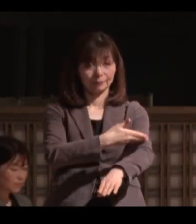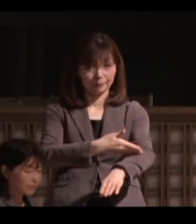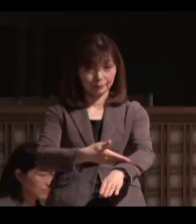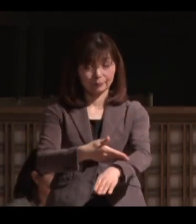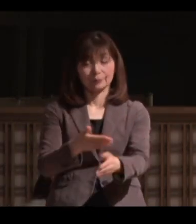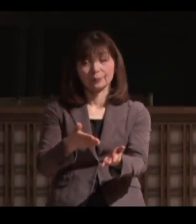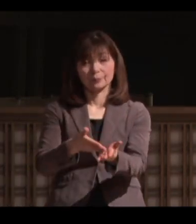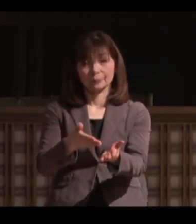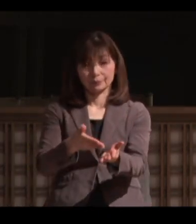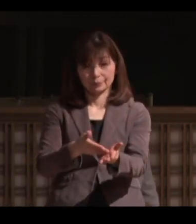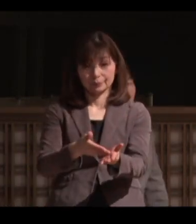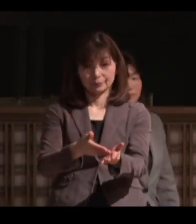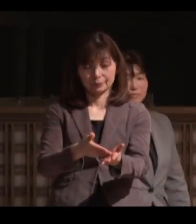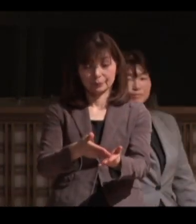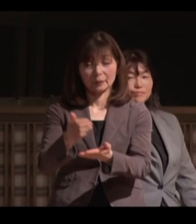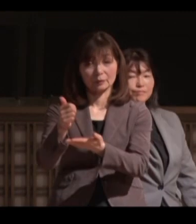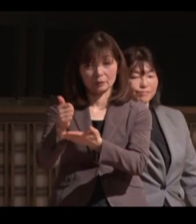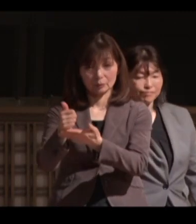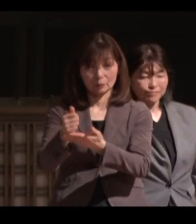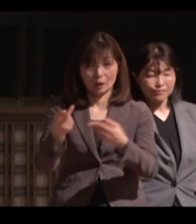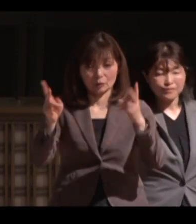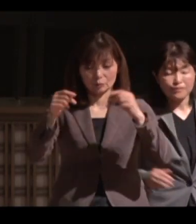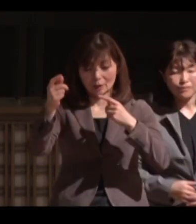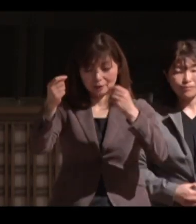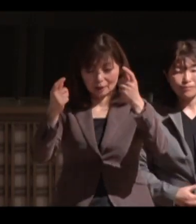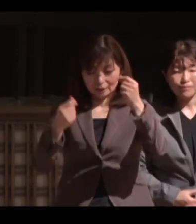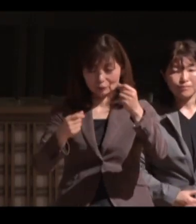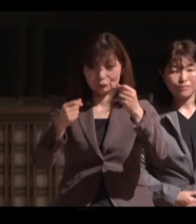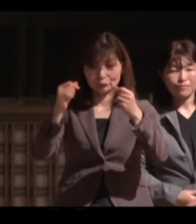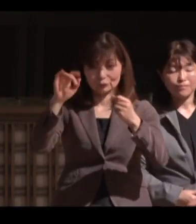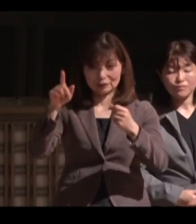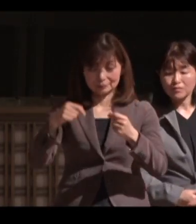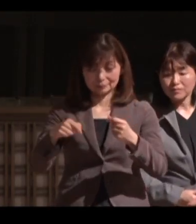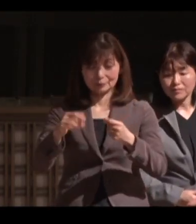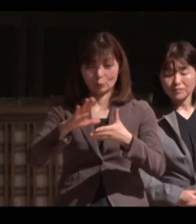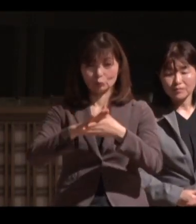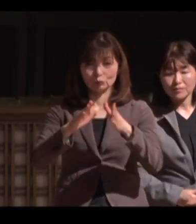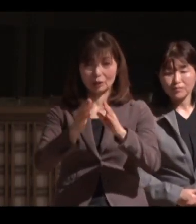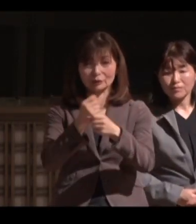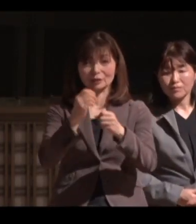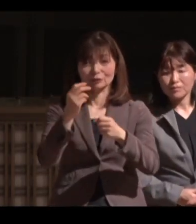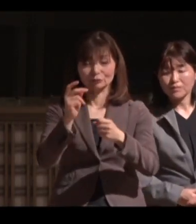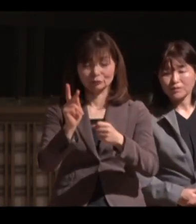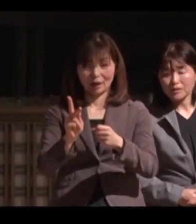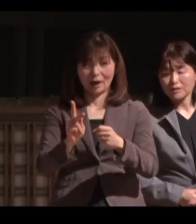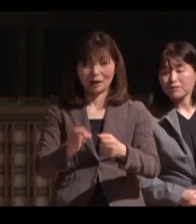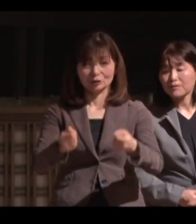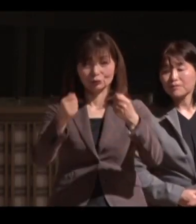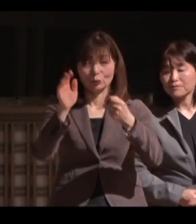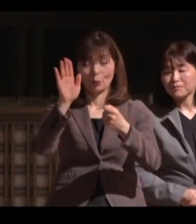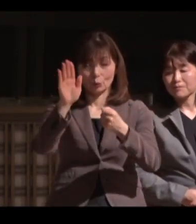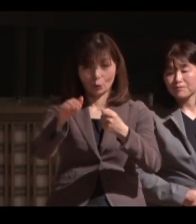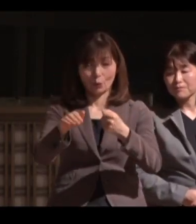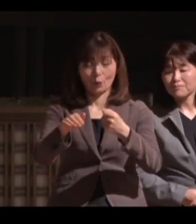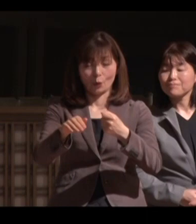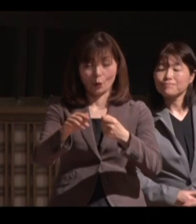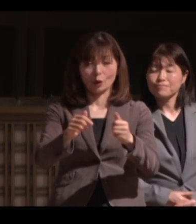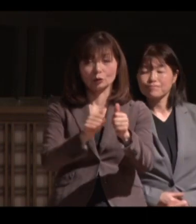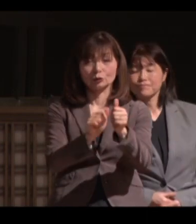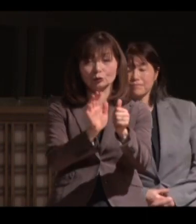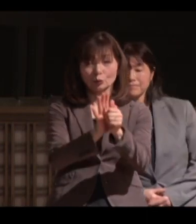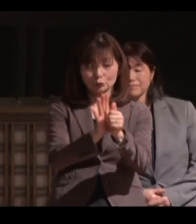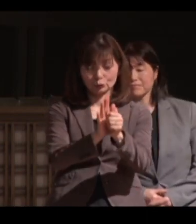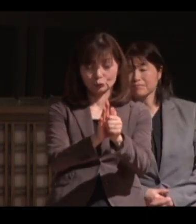ます作野様は広島大学大学院文学研究家終了後同大女手島根大学